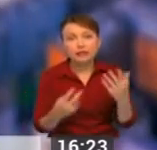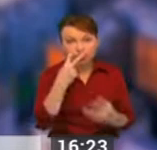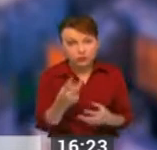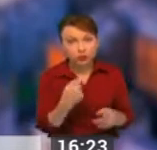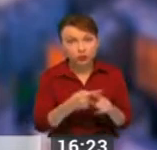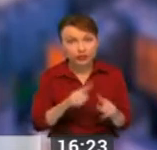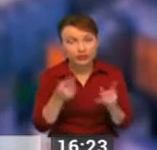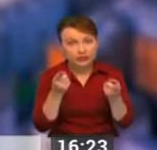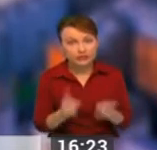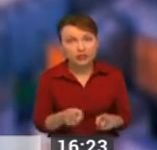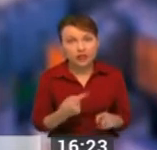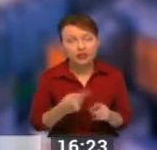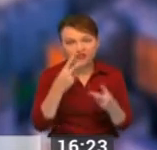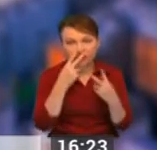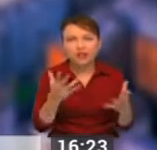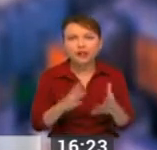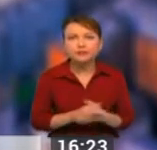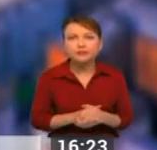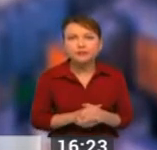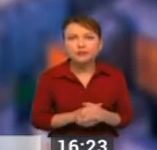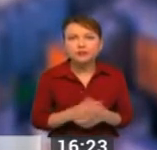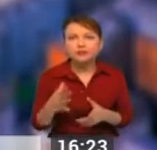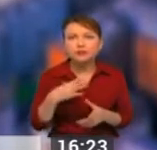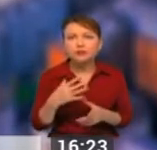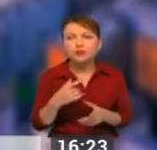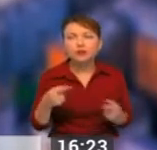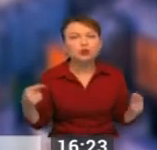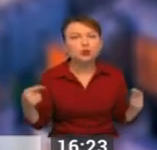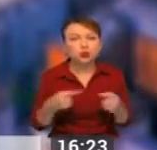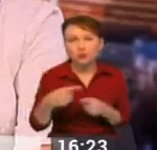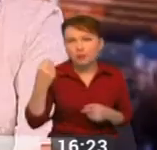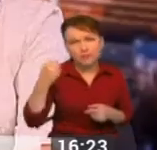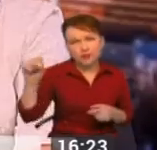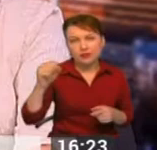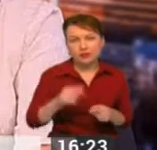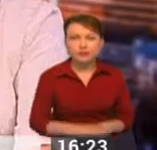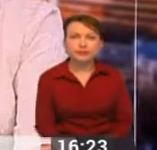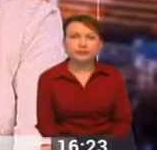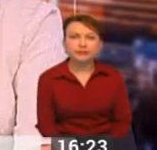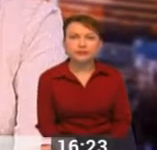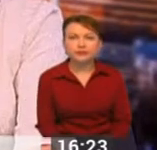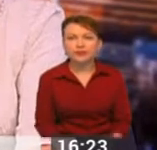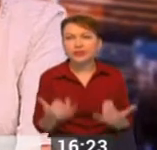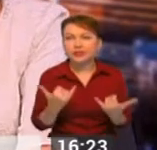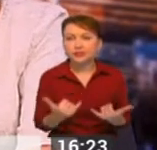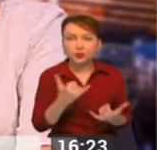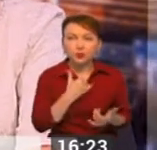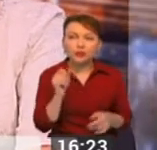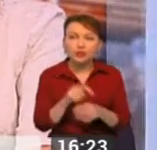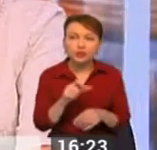посмотрите композицию, действительно это видно. Поэтому она была однозначно победная, эта композиция. Ну, теперь у нас